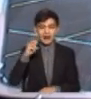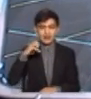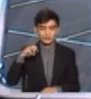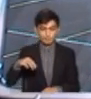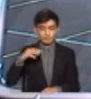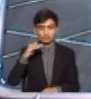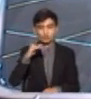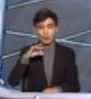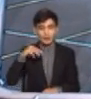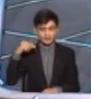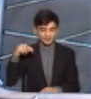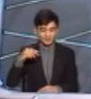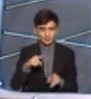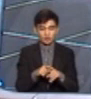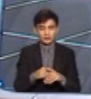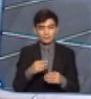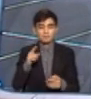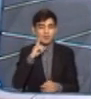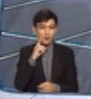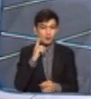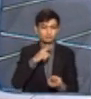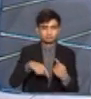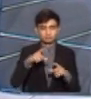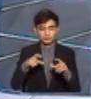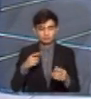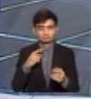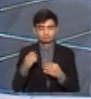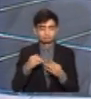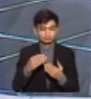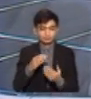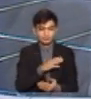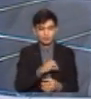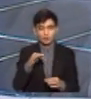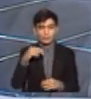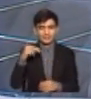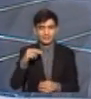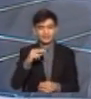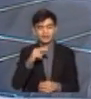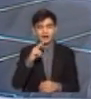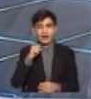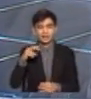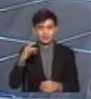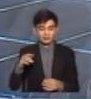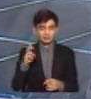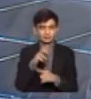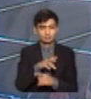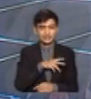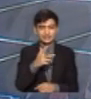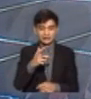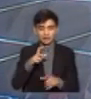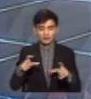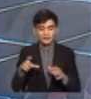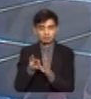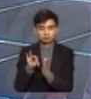во время встречи с молодыми специалистами, попавшими в президентский кадровый резерв. 300 человек прошли жесткий